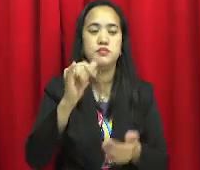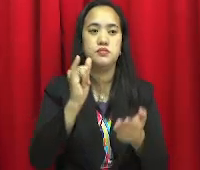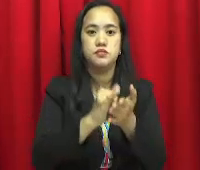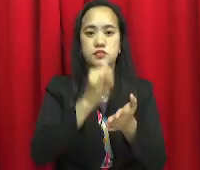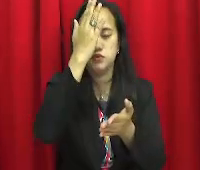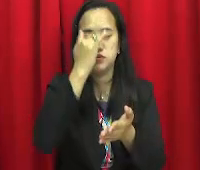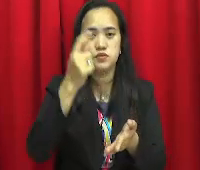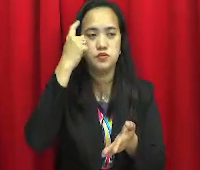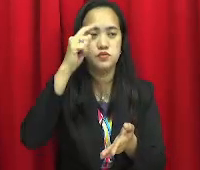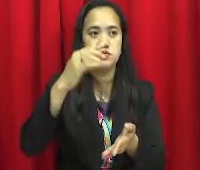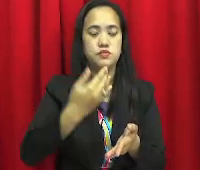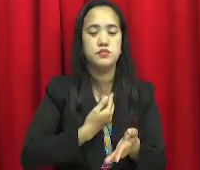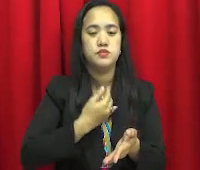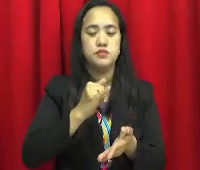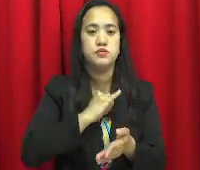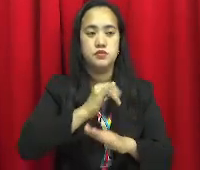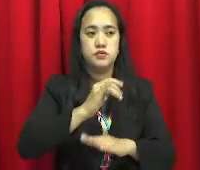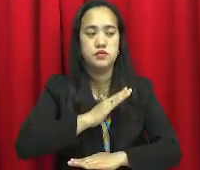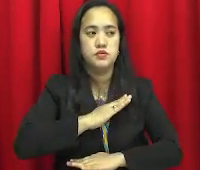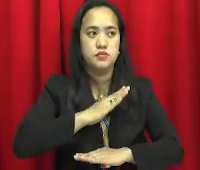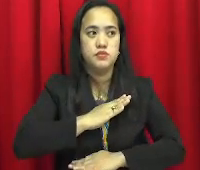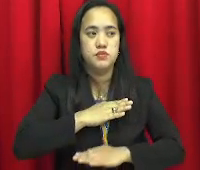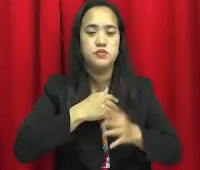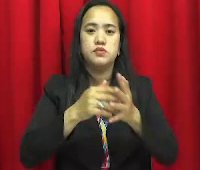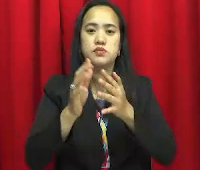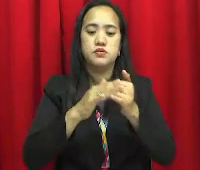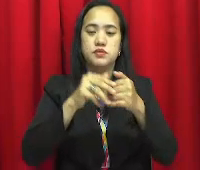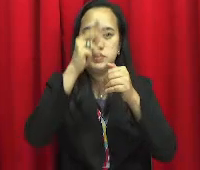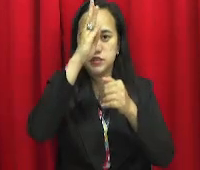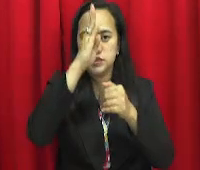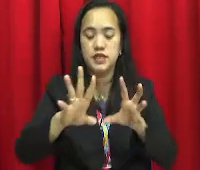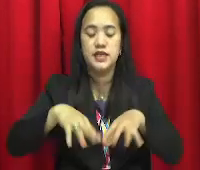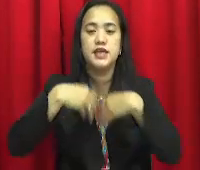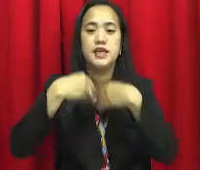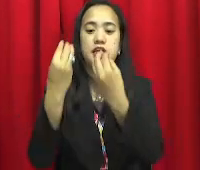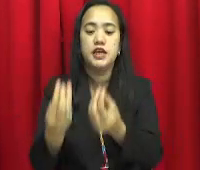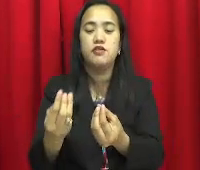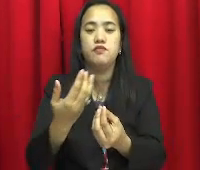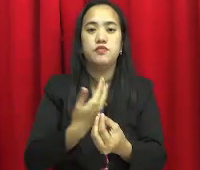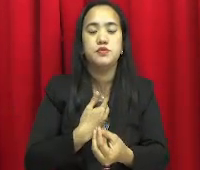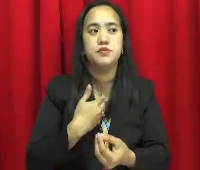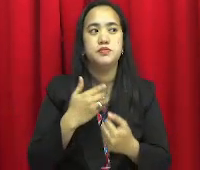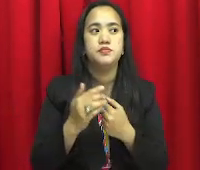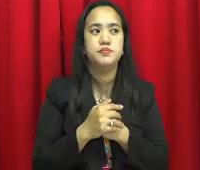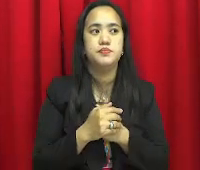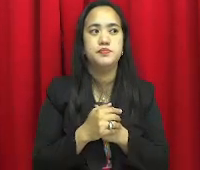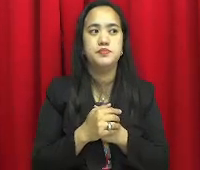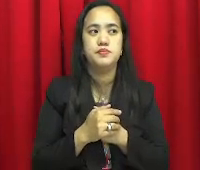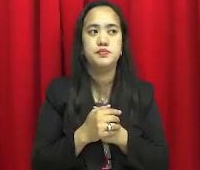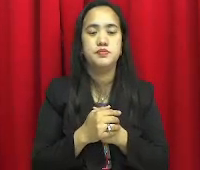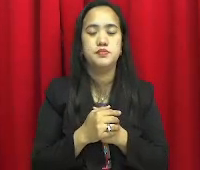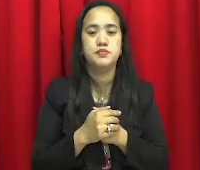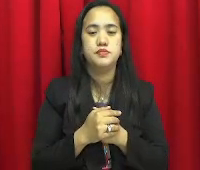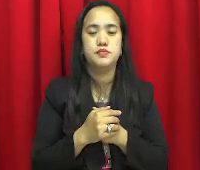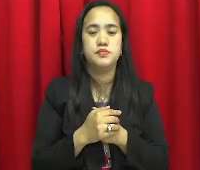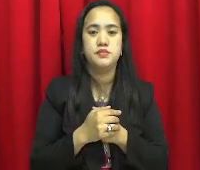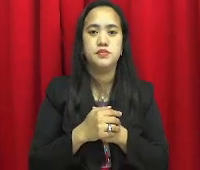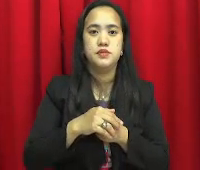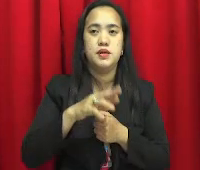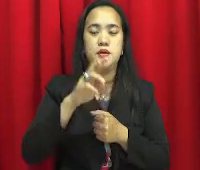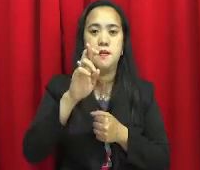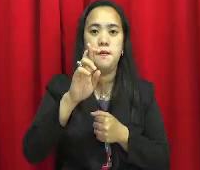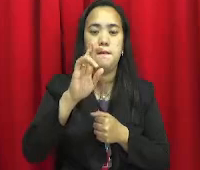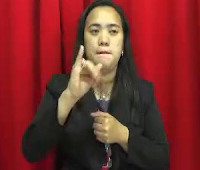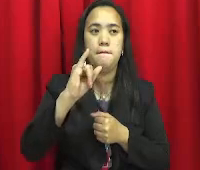sa akin, kontento na ako sa anumang pinagkaloob sa akin ng Panginoon. By the way, si Brother Richard ngayon, ay